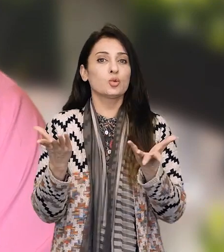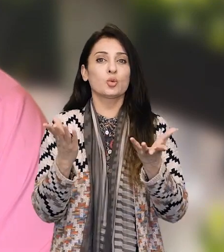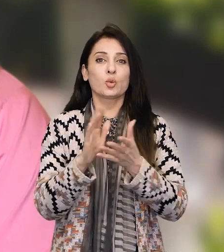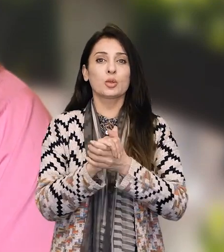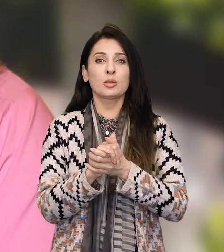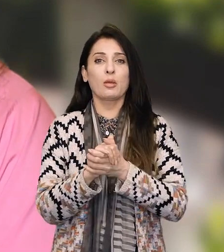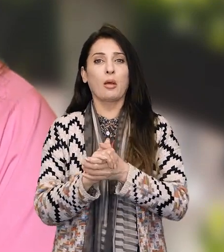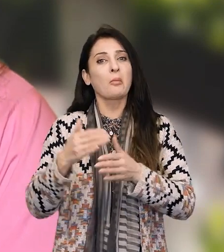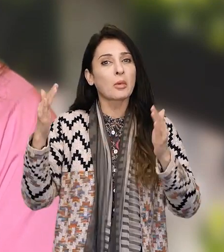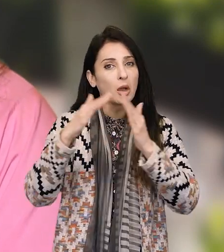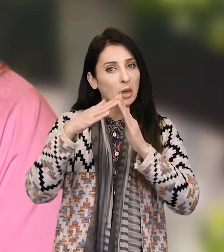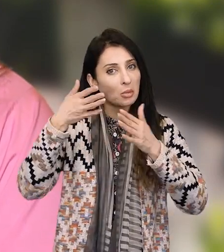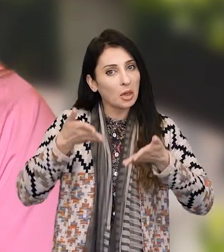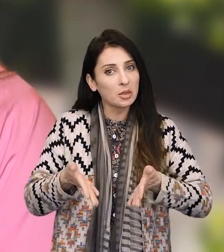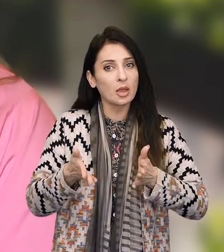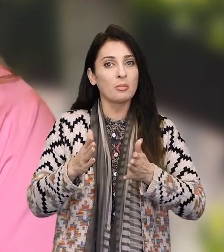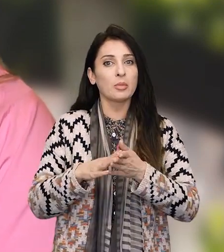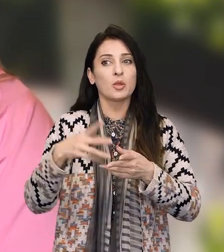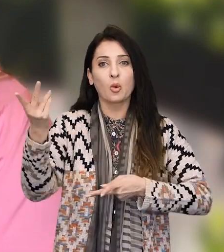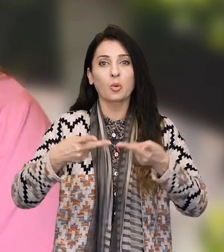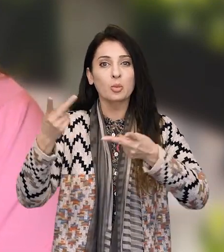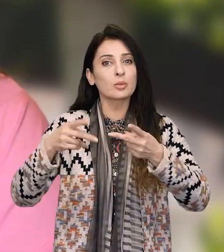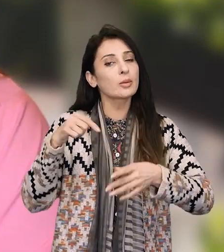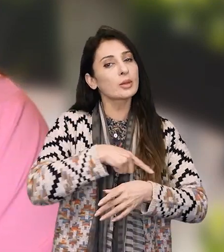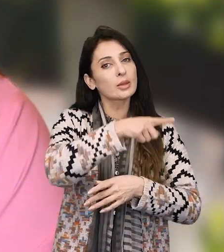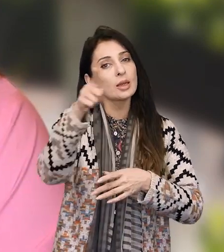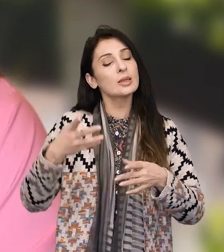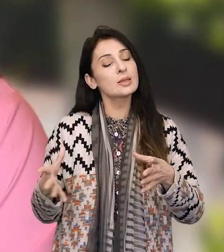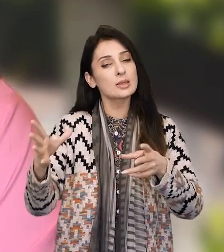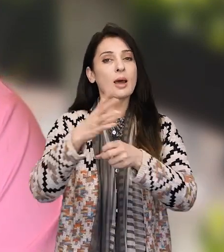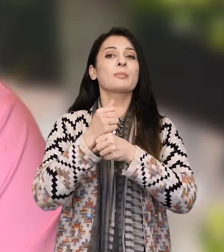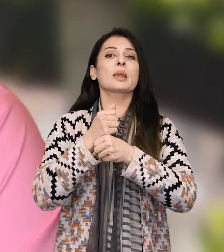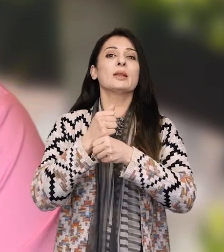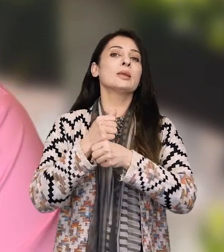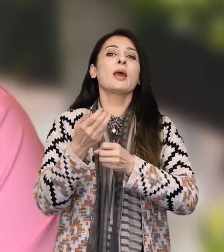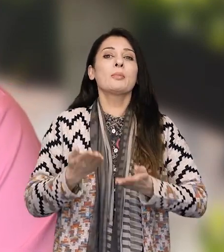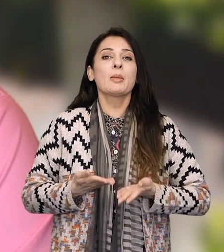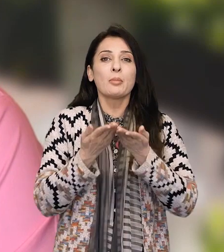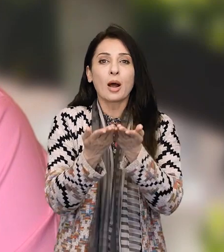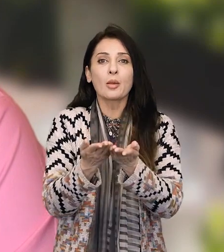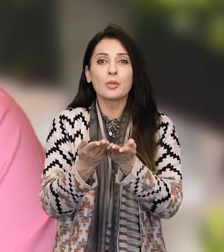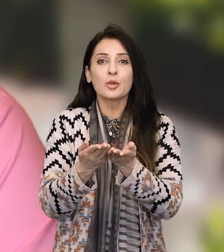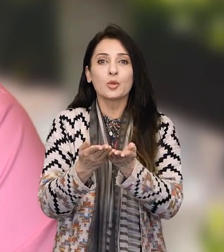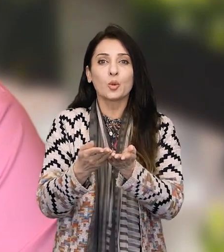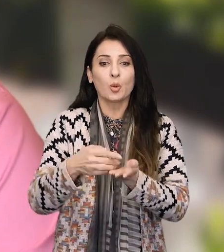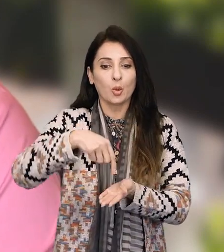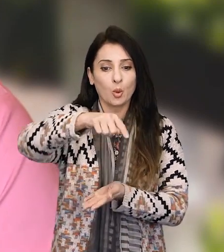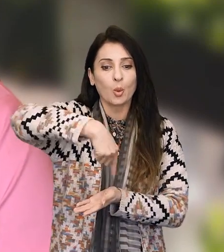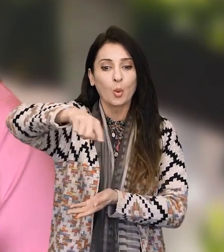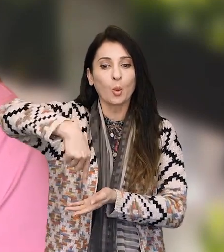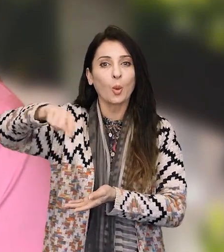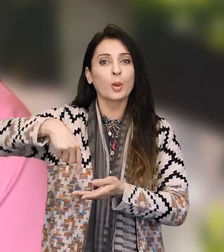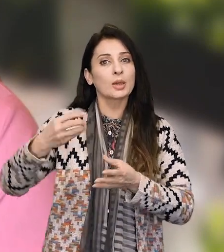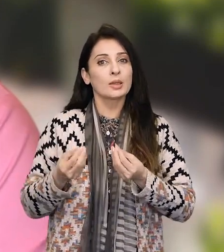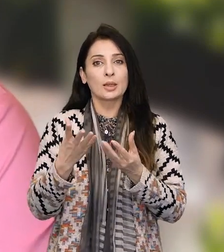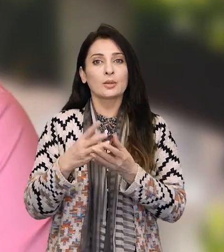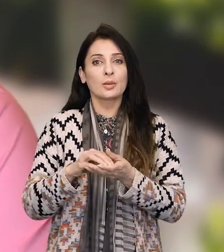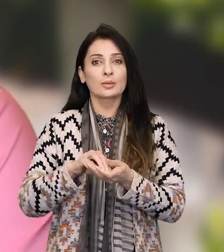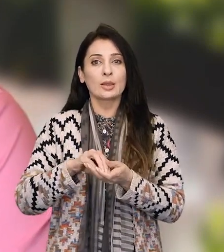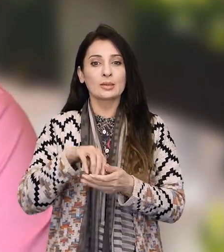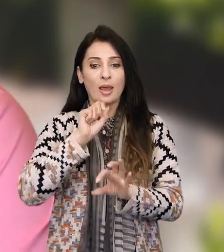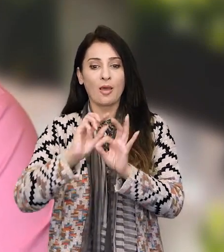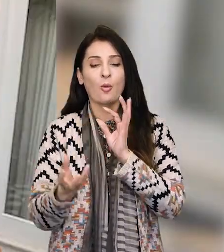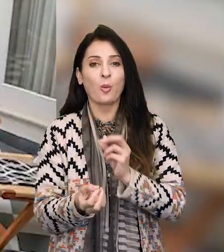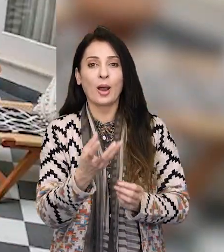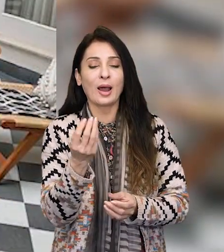units भी for commercial use भी, similarly with the pizza ovens. फिर हमने barbecue grills शुरू की. We started, you know,